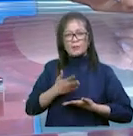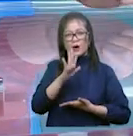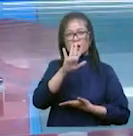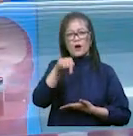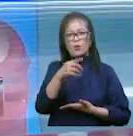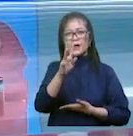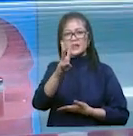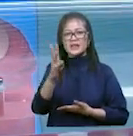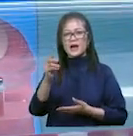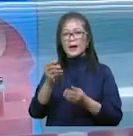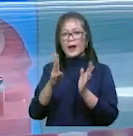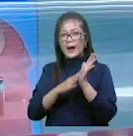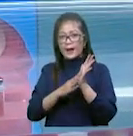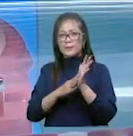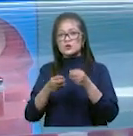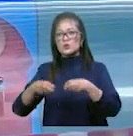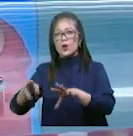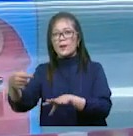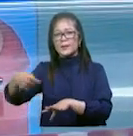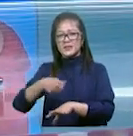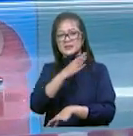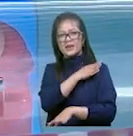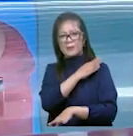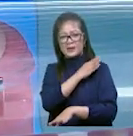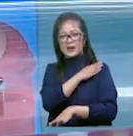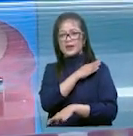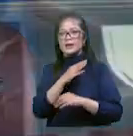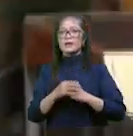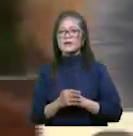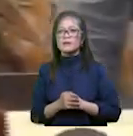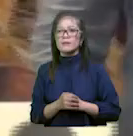beli jabatan eselon 3 dan 4 di Kabupaten Bangkalan.